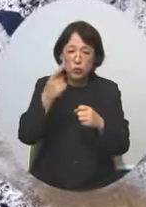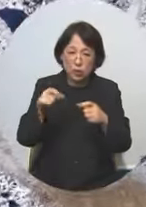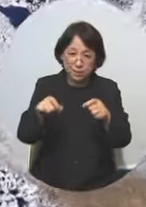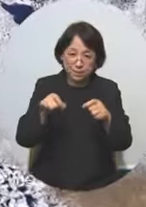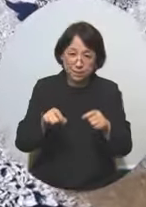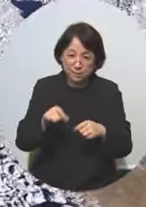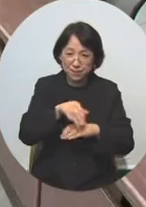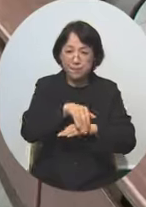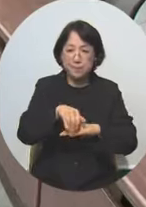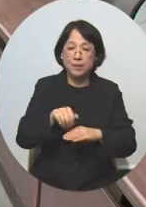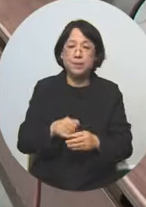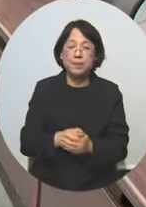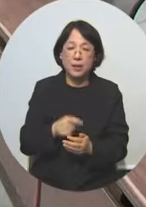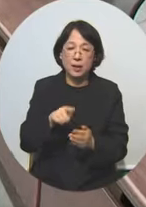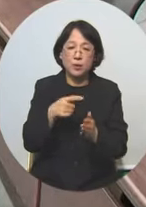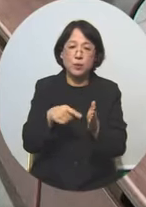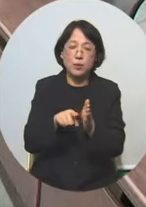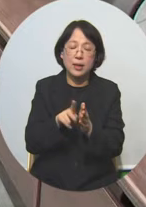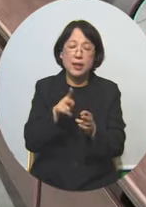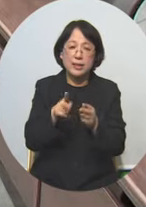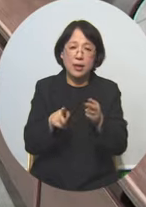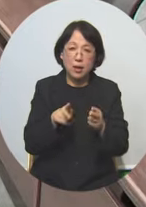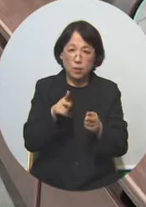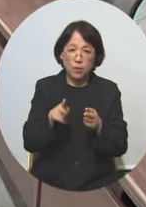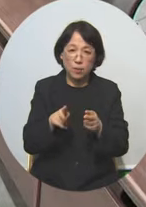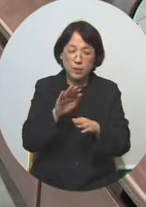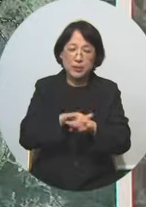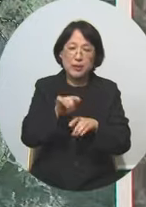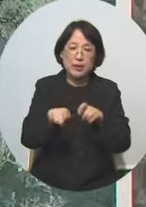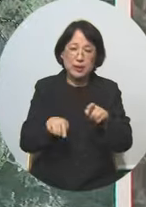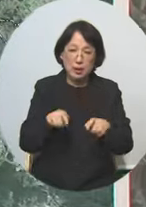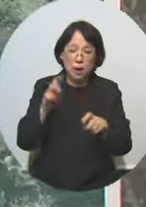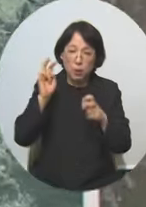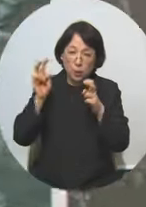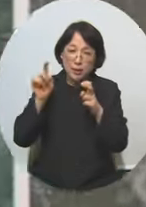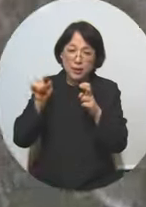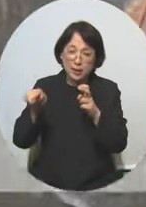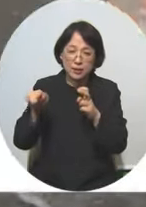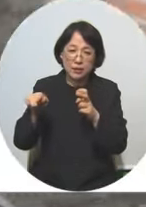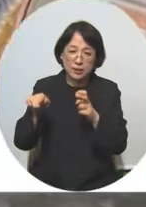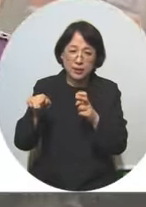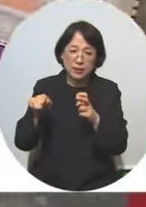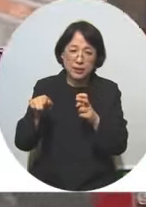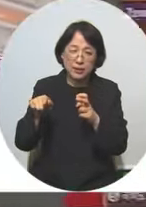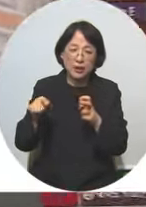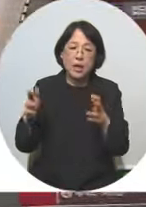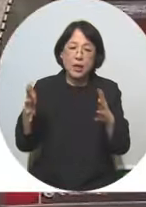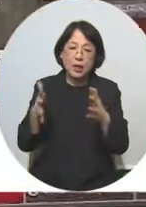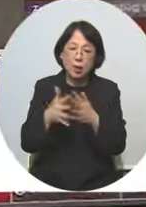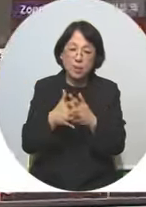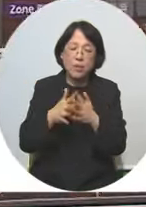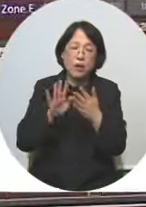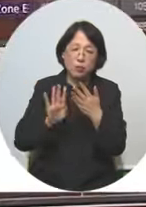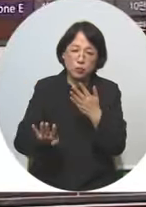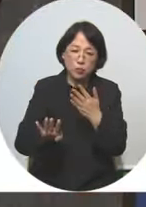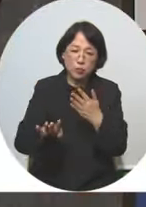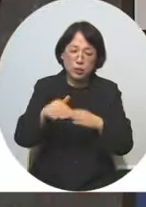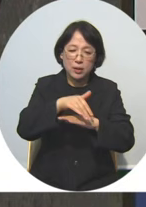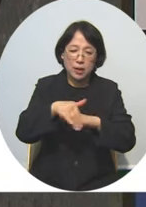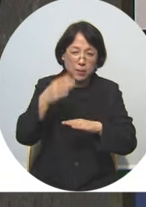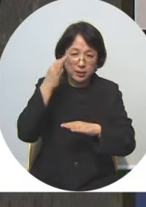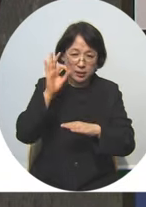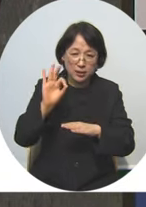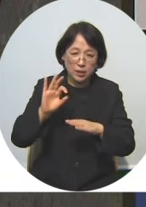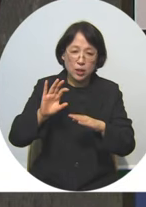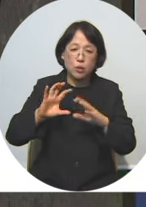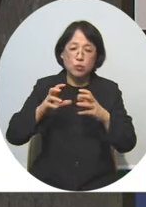계획입니다. 이를 위해 사업 시행자인 한국토지주택공사는 상생 협약 직후 산업단지 계획 승인을